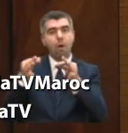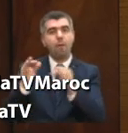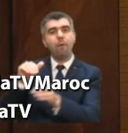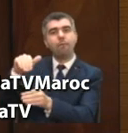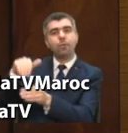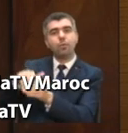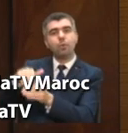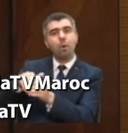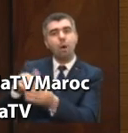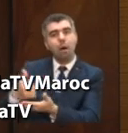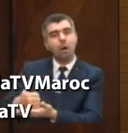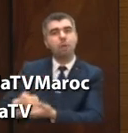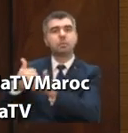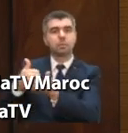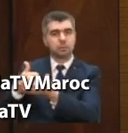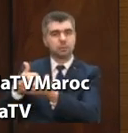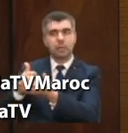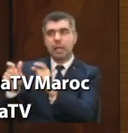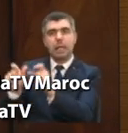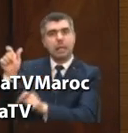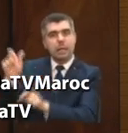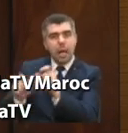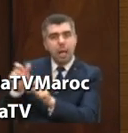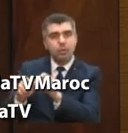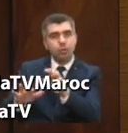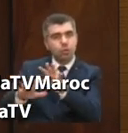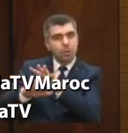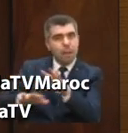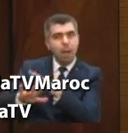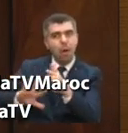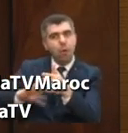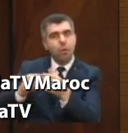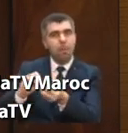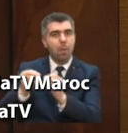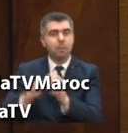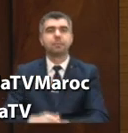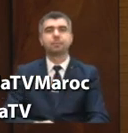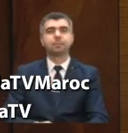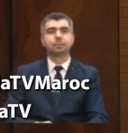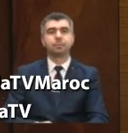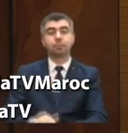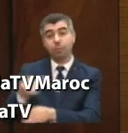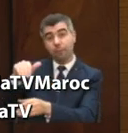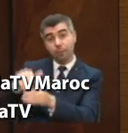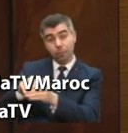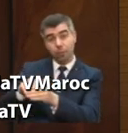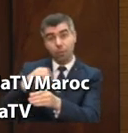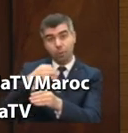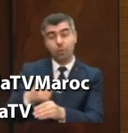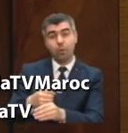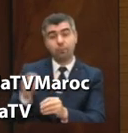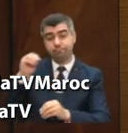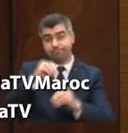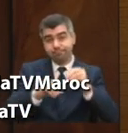خاص لمواجهة الآثار الاقتصادية والاجتماعية لهذه الجائحة، وهو الصندوق الذي أقبل على